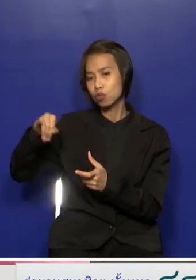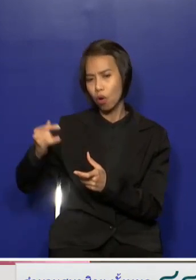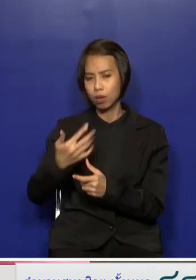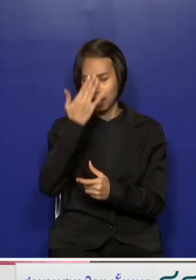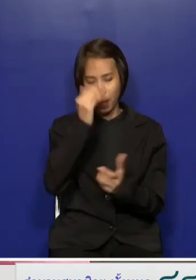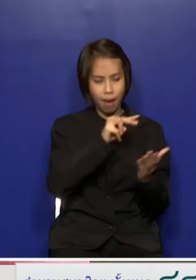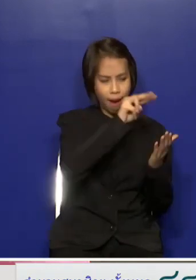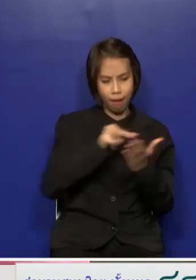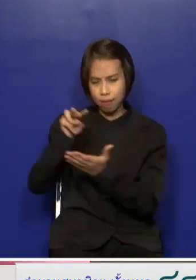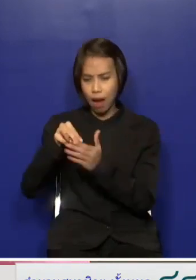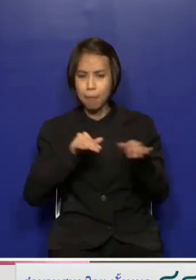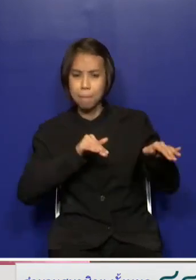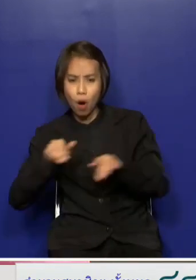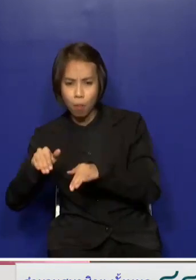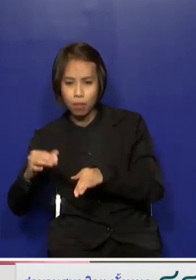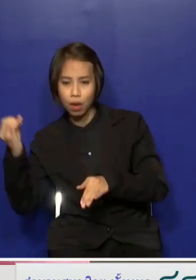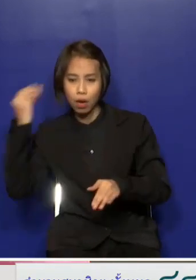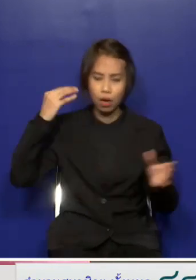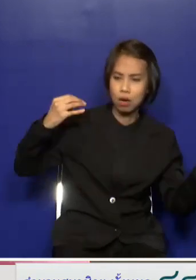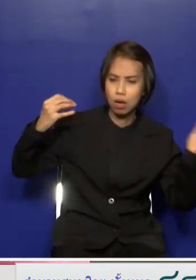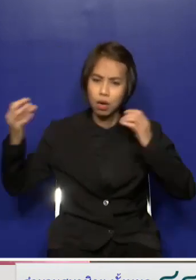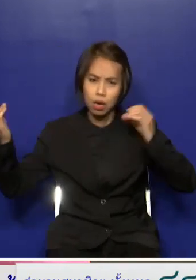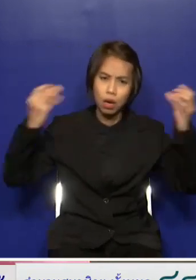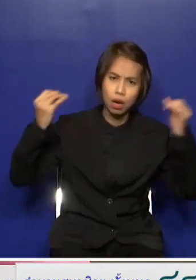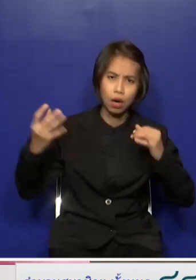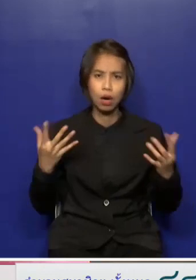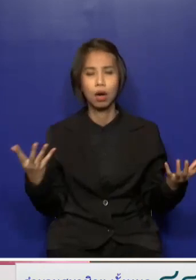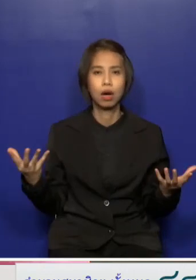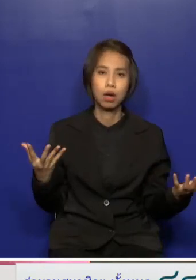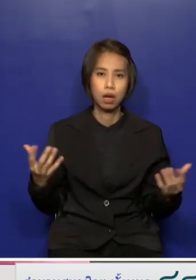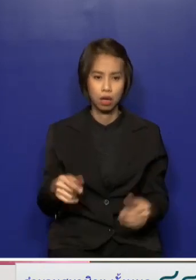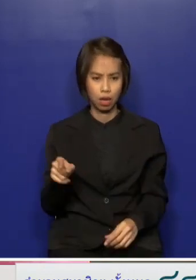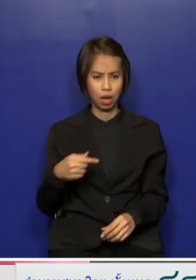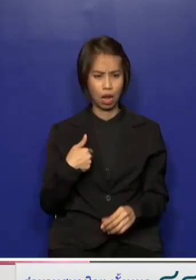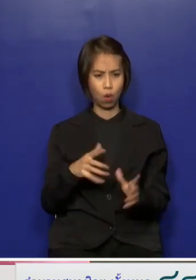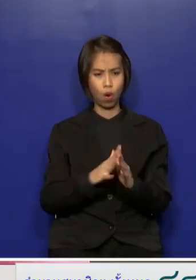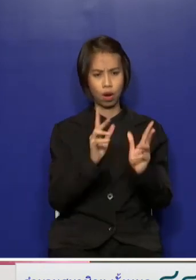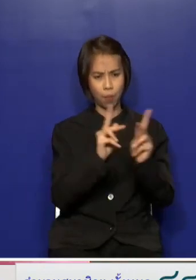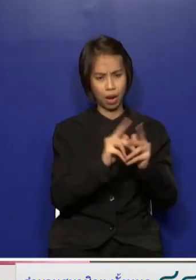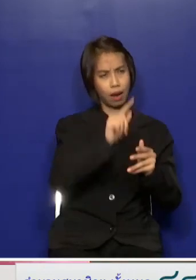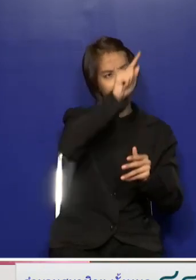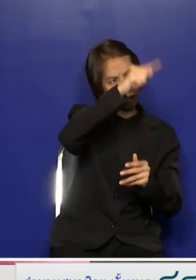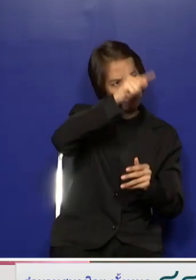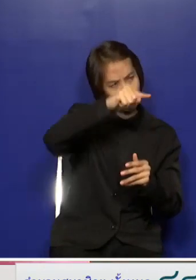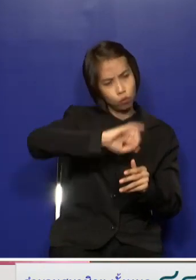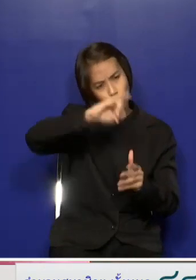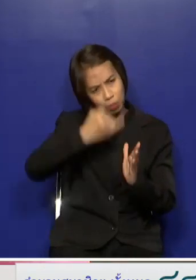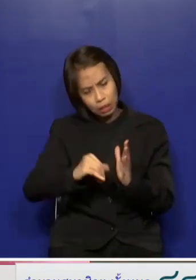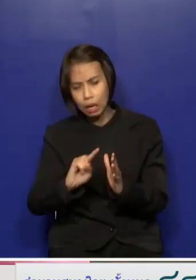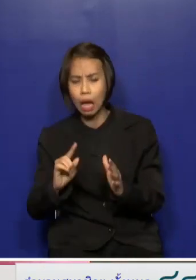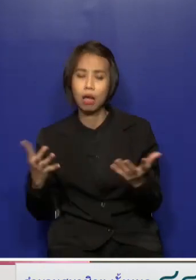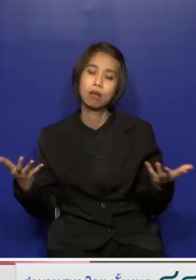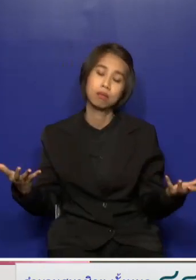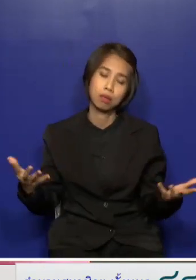ครับดีตีมั่วเลยครับแล้วเราจะมั่นใจนะครับว่ากาถูกกาผิดอย่างไรเพราะฉะนั้นอยากให้กกต.กลาง